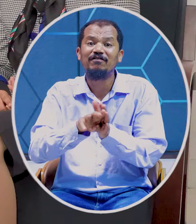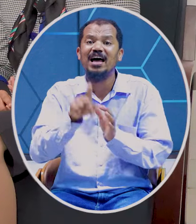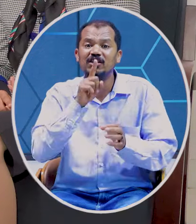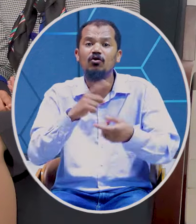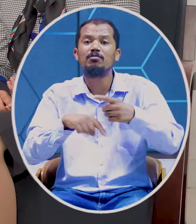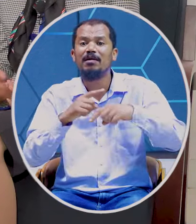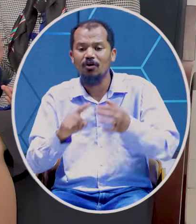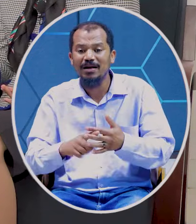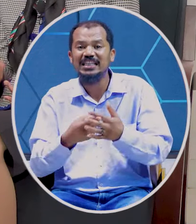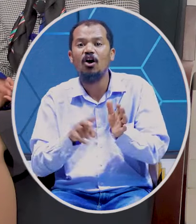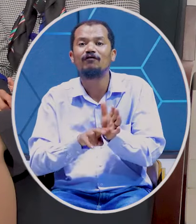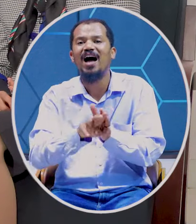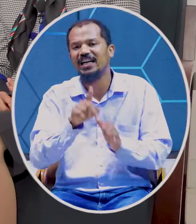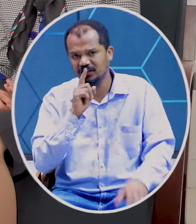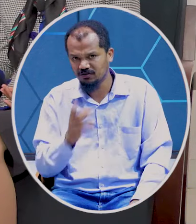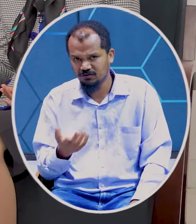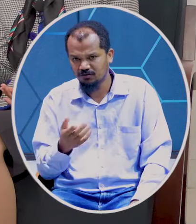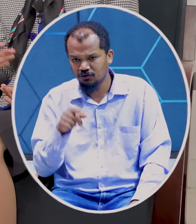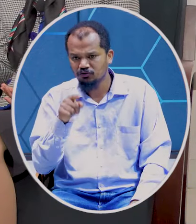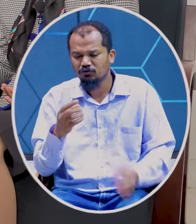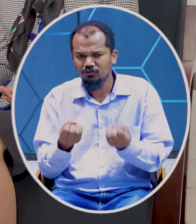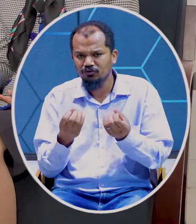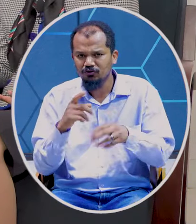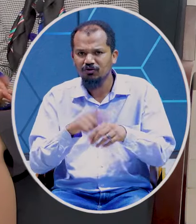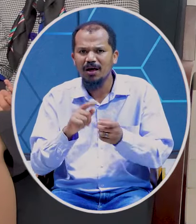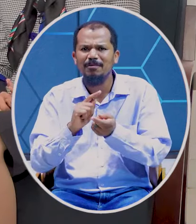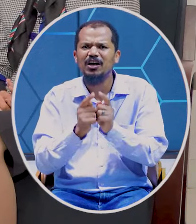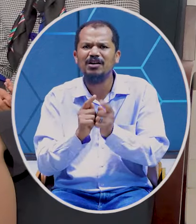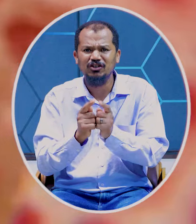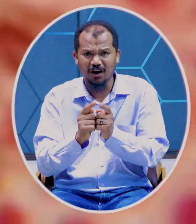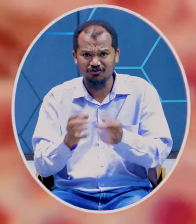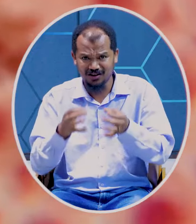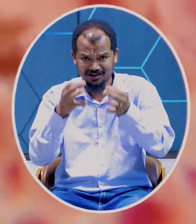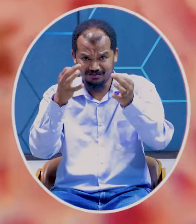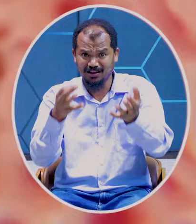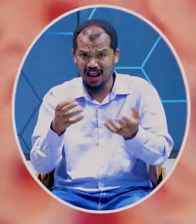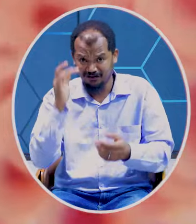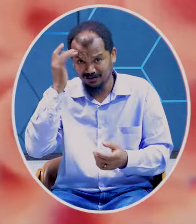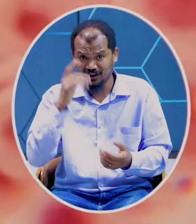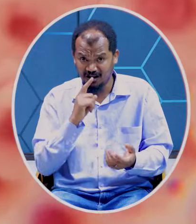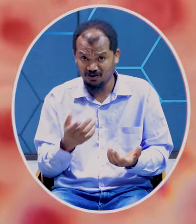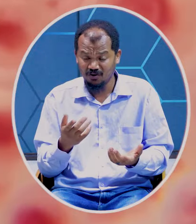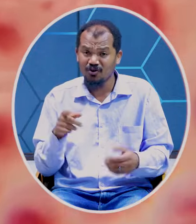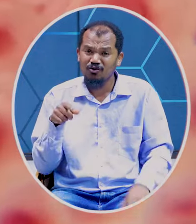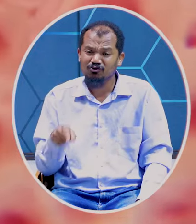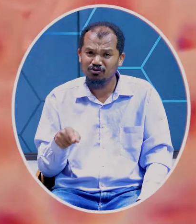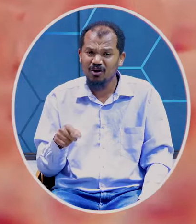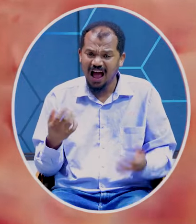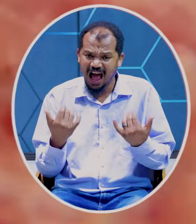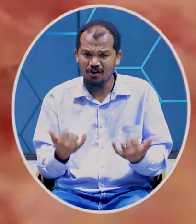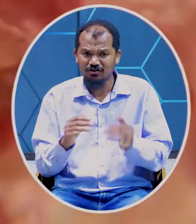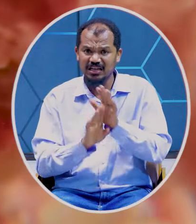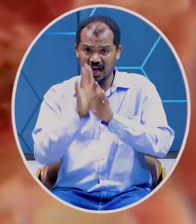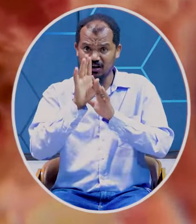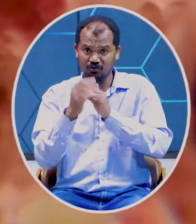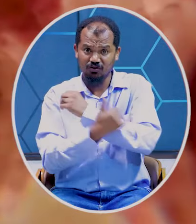በቫይረስ ነው የሚመጣው እሱ መነሻው ቫይረስ ነው እሱ ብዙን ጊዜ በግብረ ስጋ ግንኙነት የሚተላለፍ ቫይረስ ነው እሱ